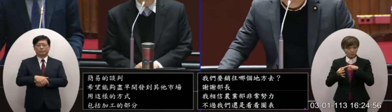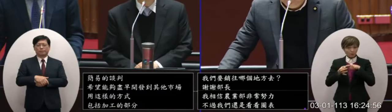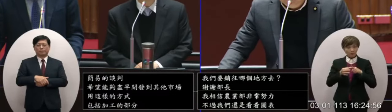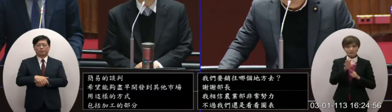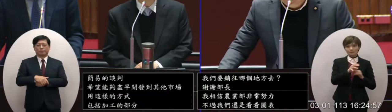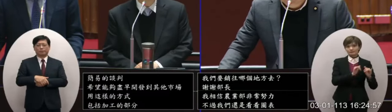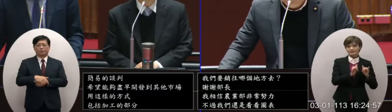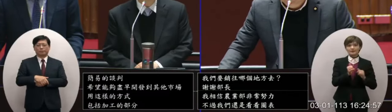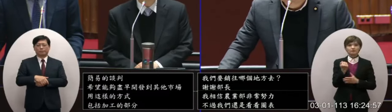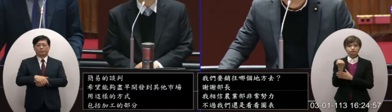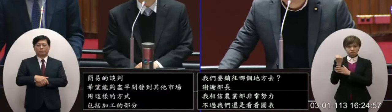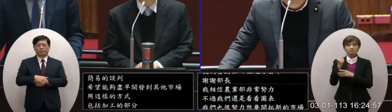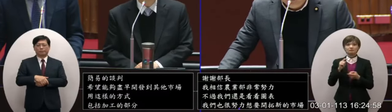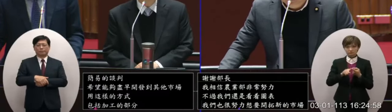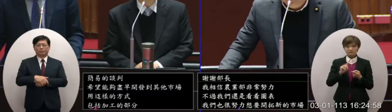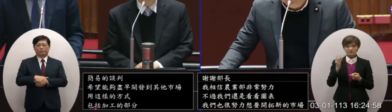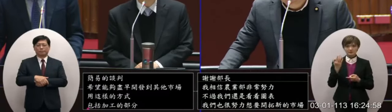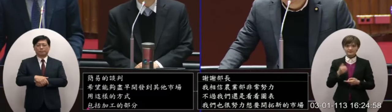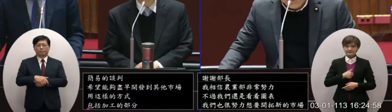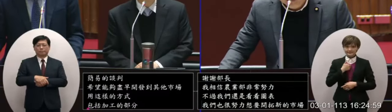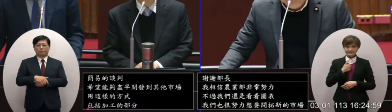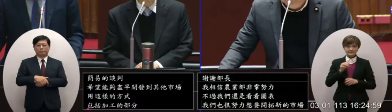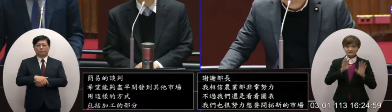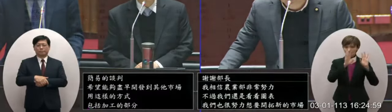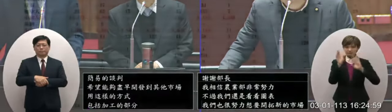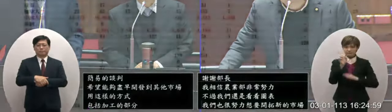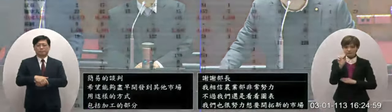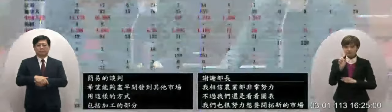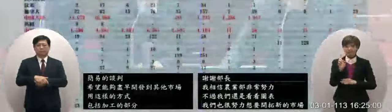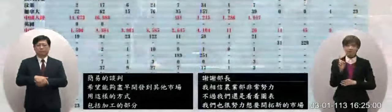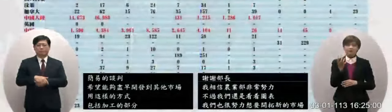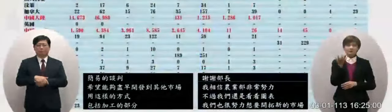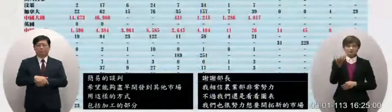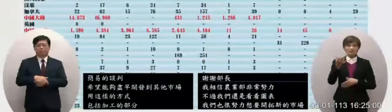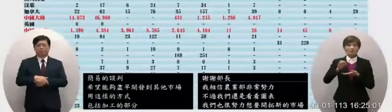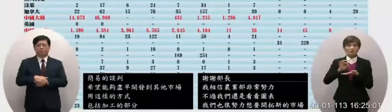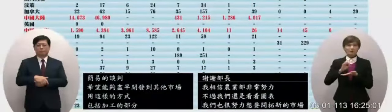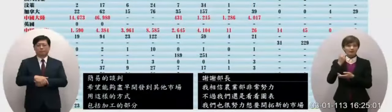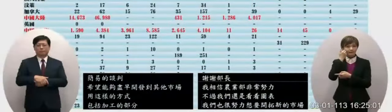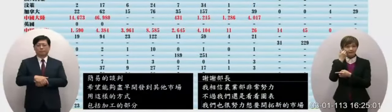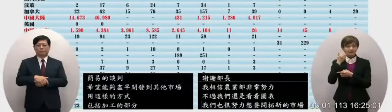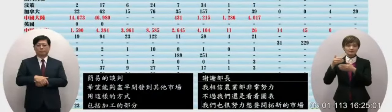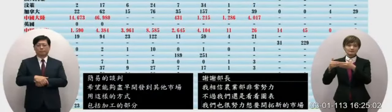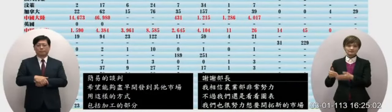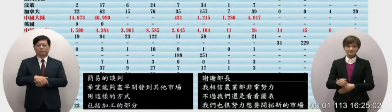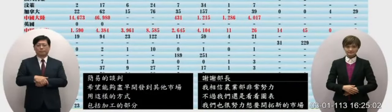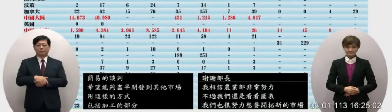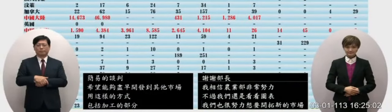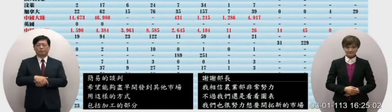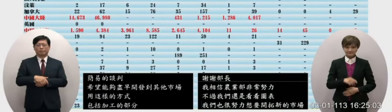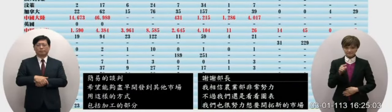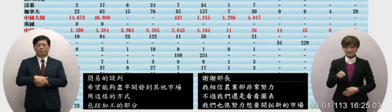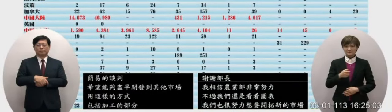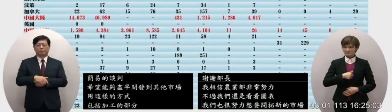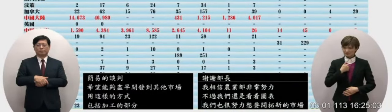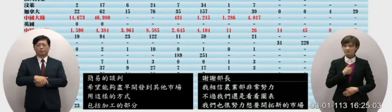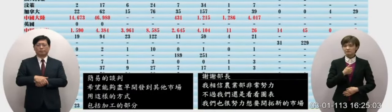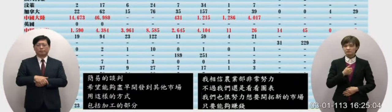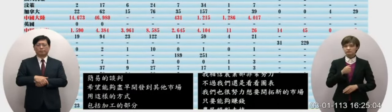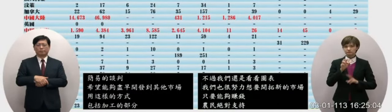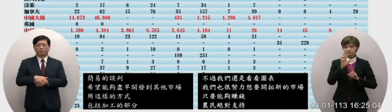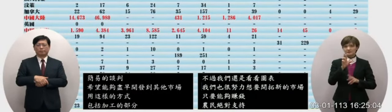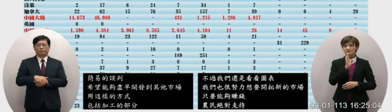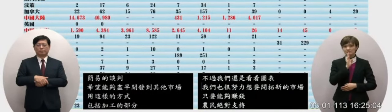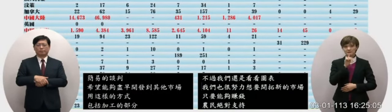不过现实告诉我们，最大的市场还是在中国大陆。 还是这个是这是属性的、啊，这是属性，对